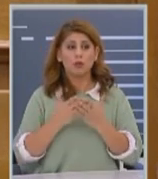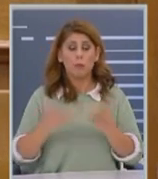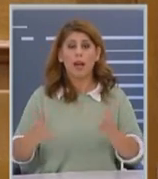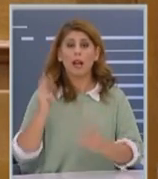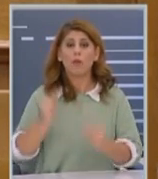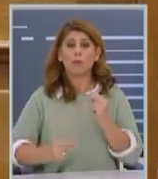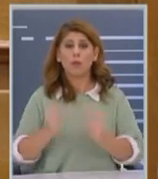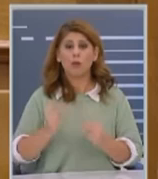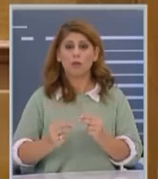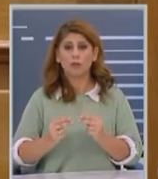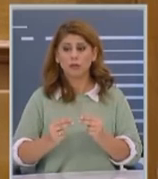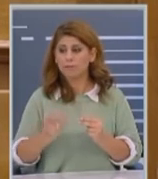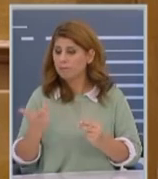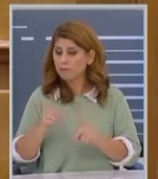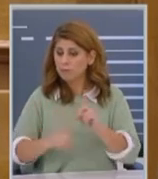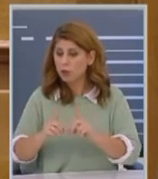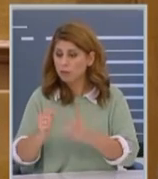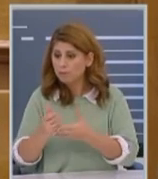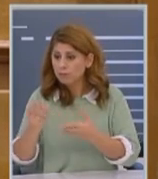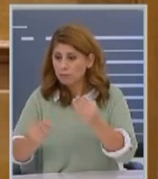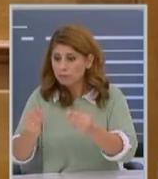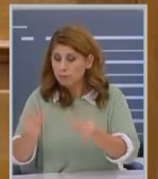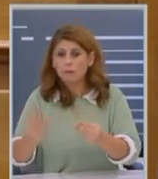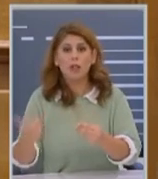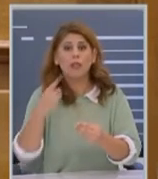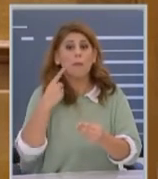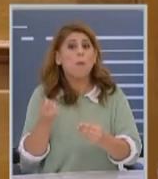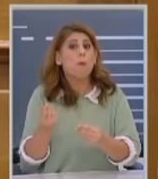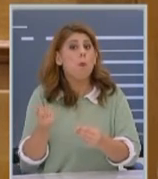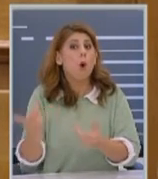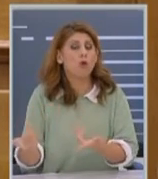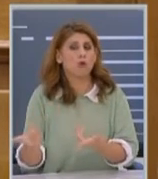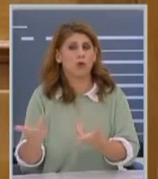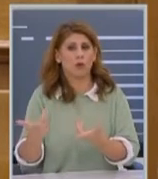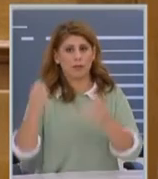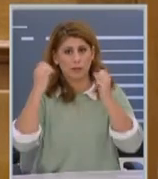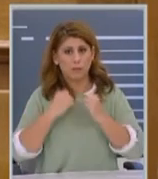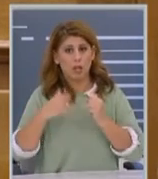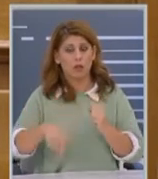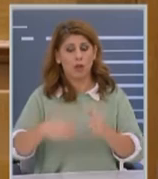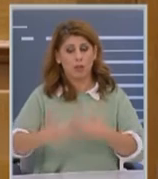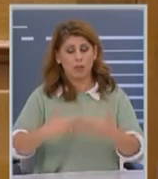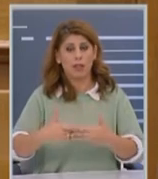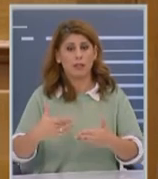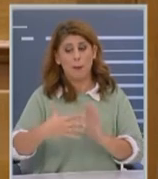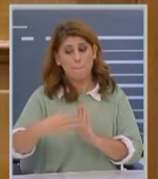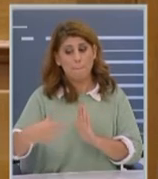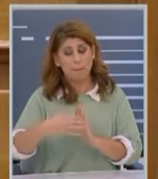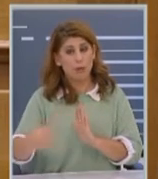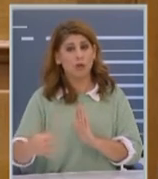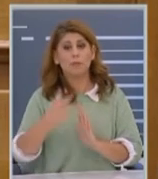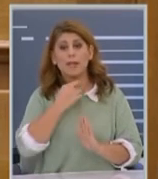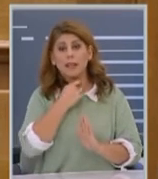πρόβλημα της εκτίμησης των ζημιών. Ήδη ξεκινήσαμε τη διαδικασία της πρόσληψης έκτακτου προσωπικού μαζί με τους